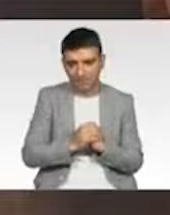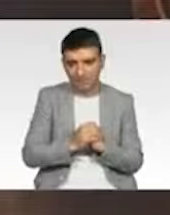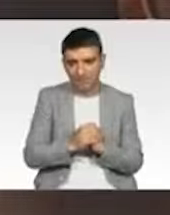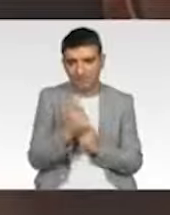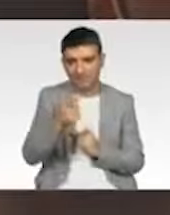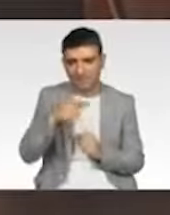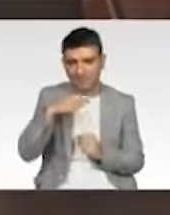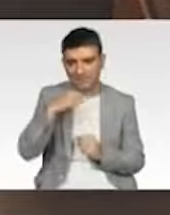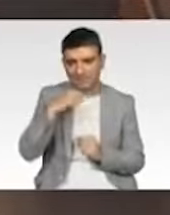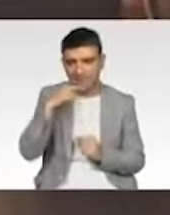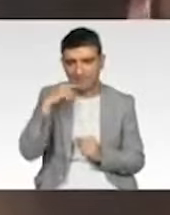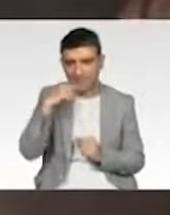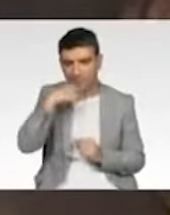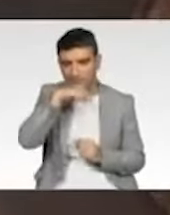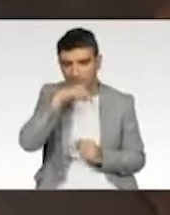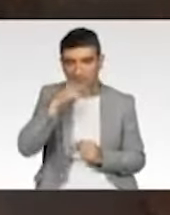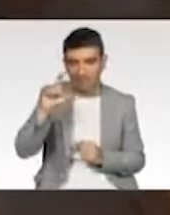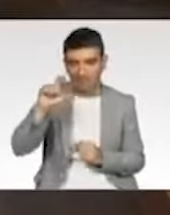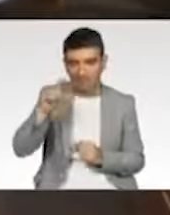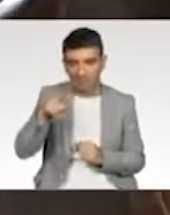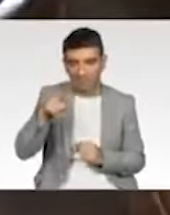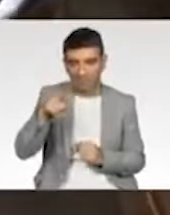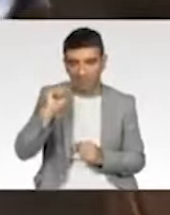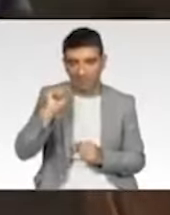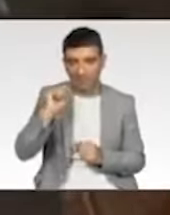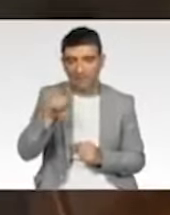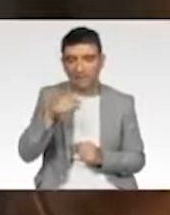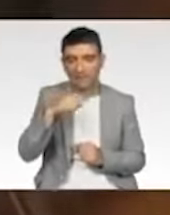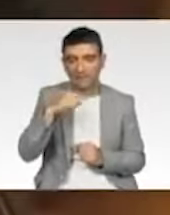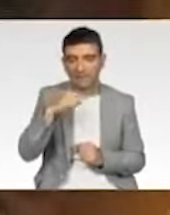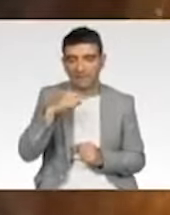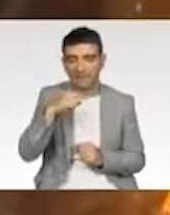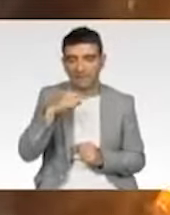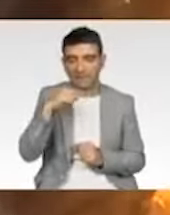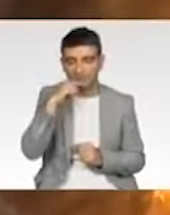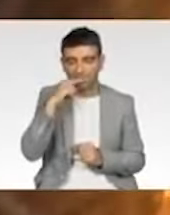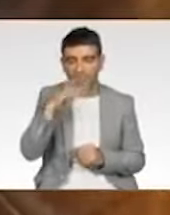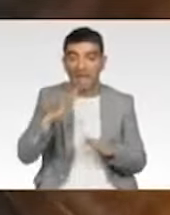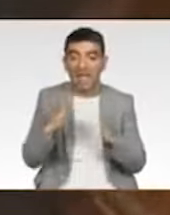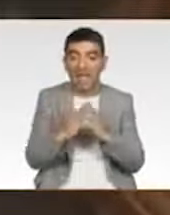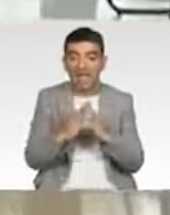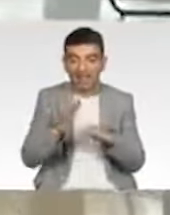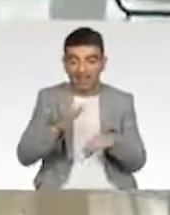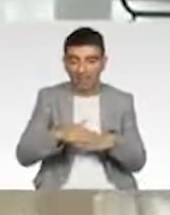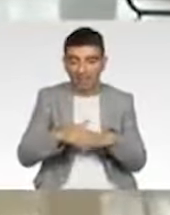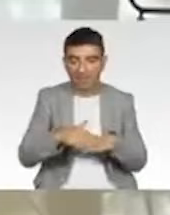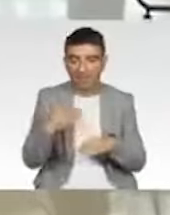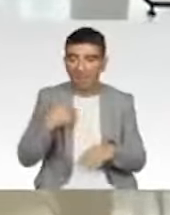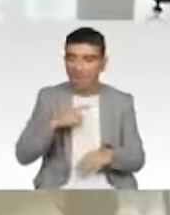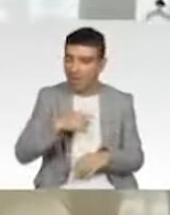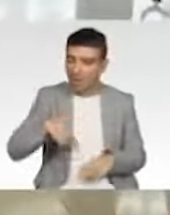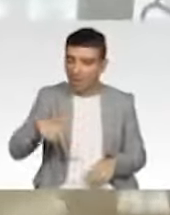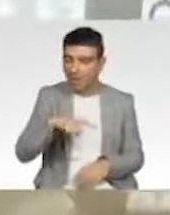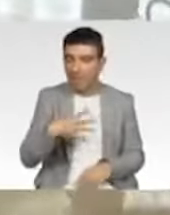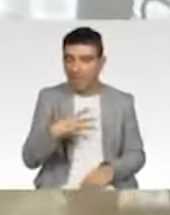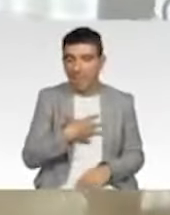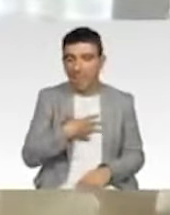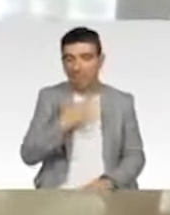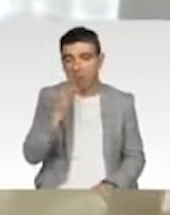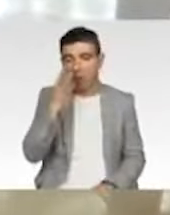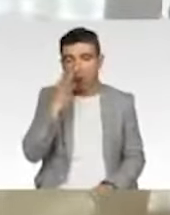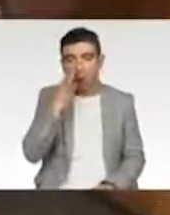bir yemek kaşığı biber salçası. Salçalar yine söylüyorum, el yapımı. Biz her şeyimizi genelde